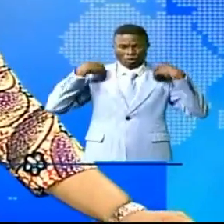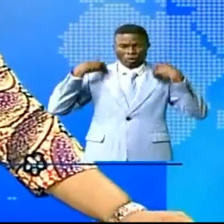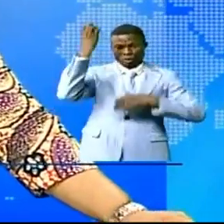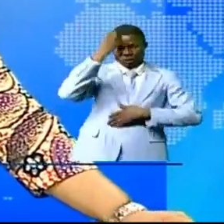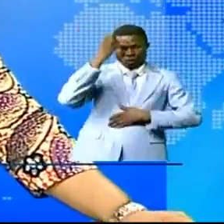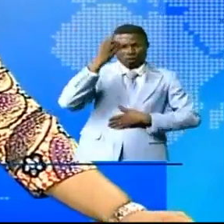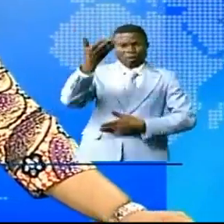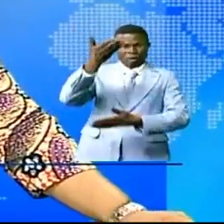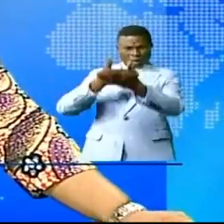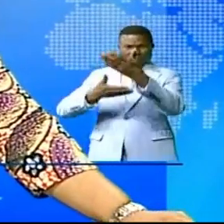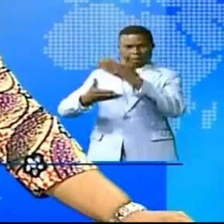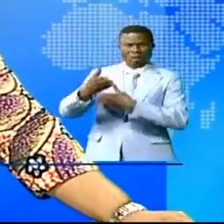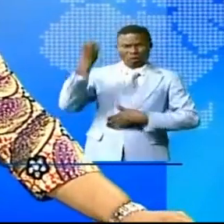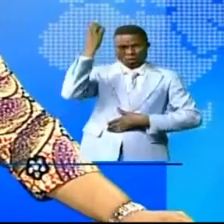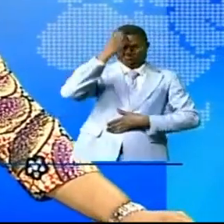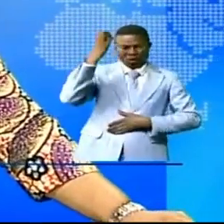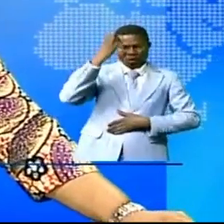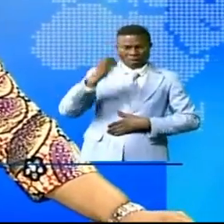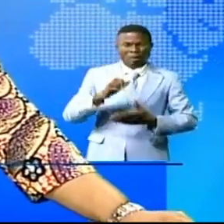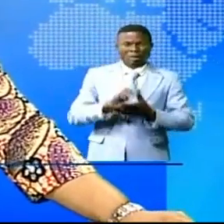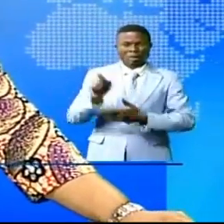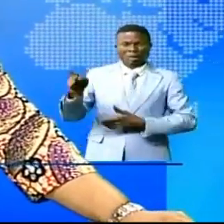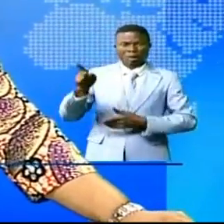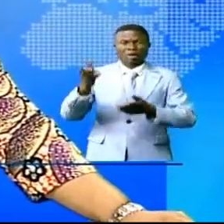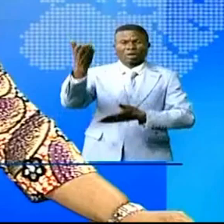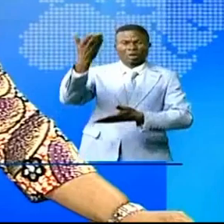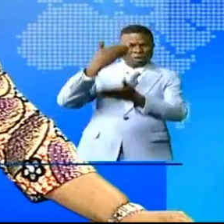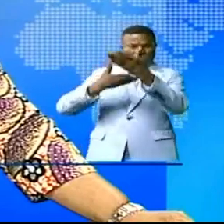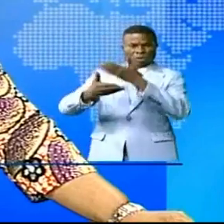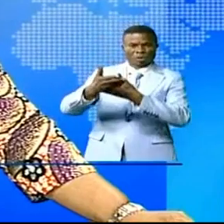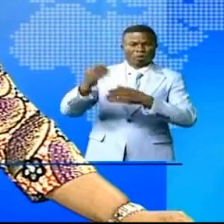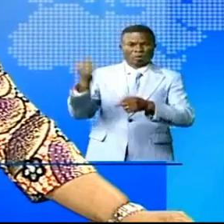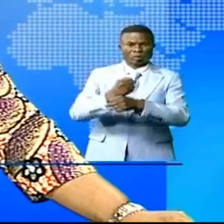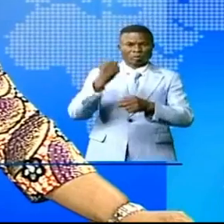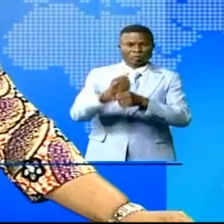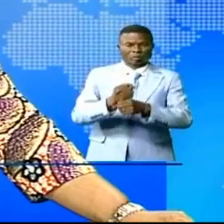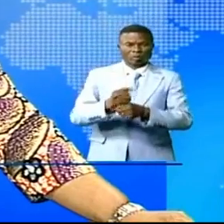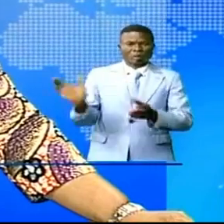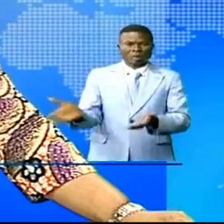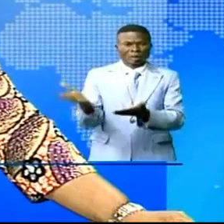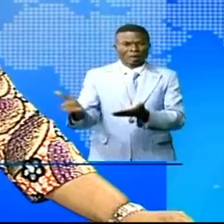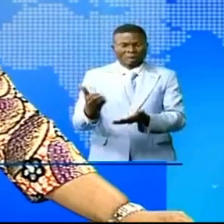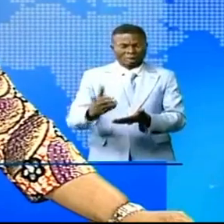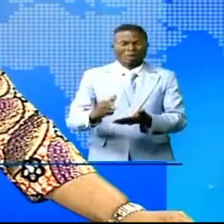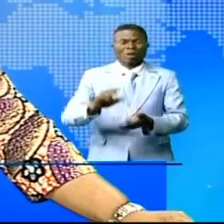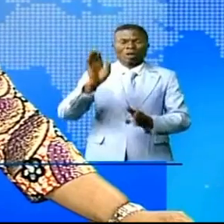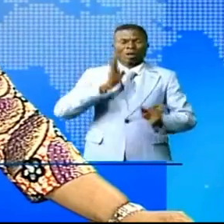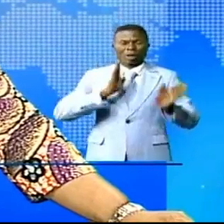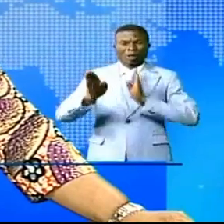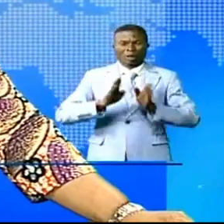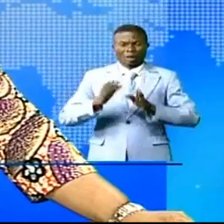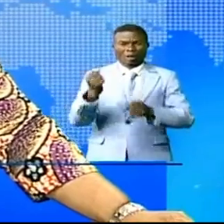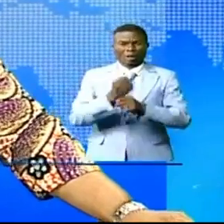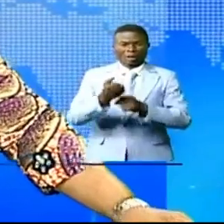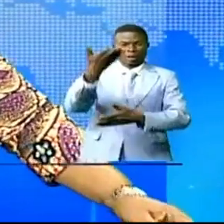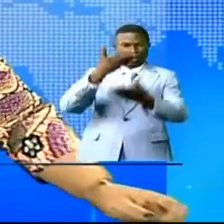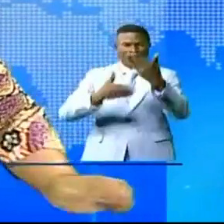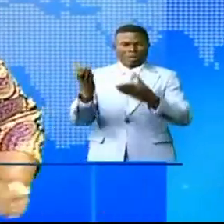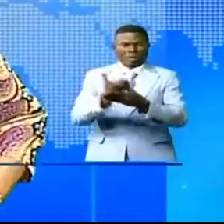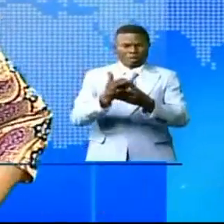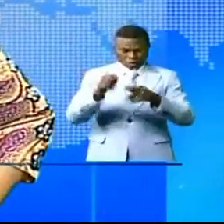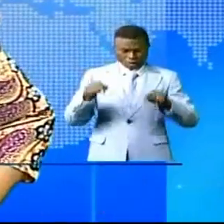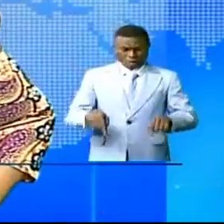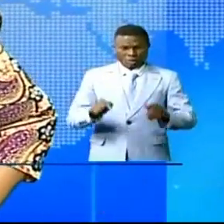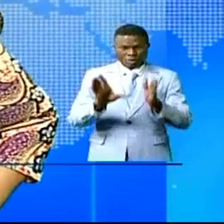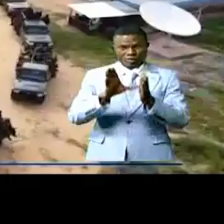succède au général robert maloba permettez à l'opération socoa l'a1 a béni la cérémonie de remise des prix a eu lieu aujourd'hui